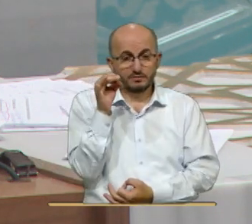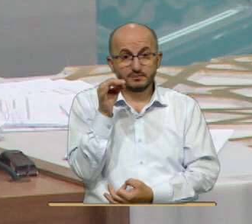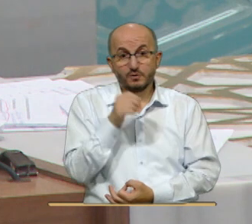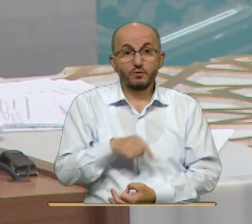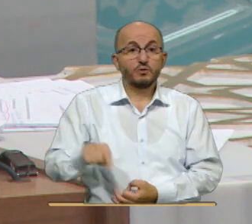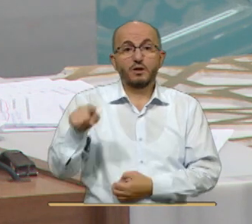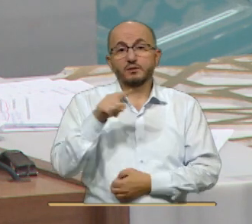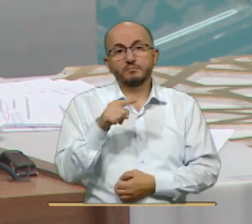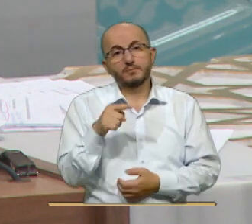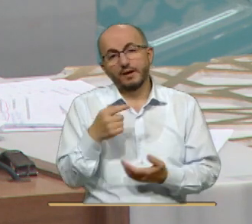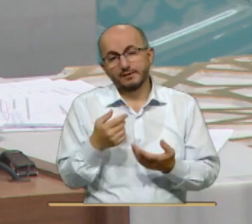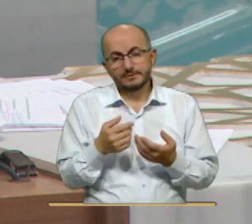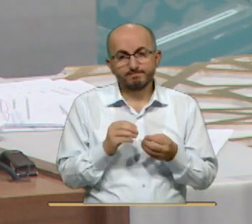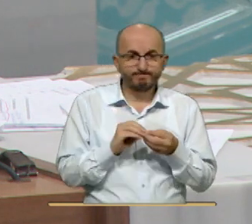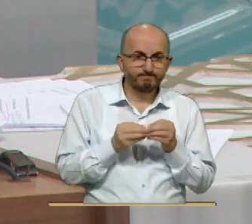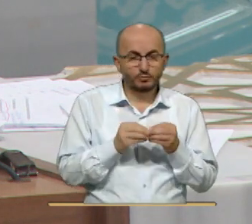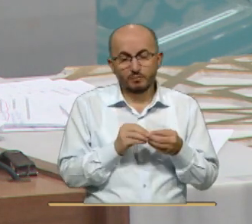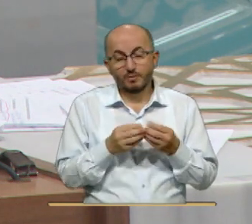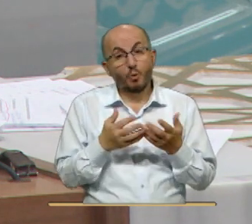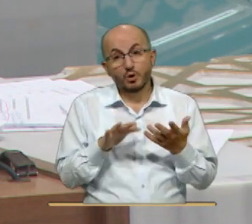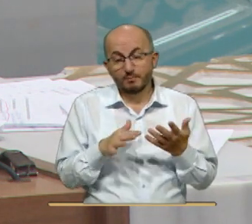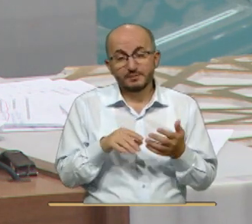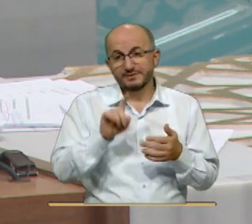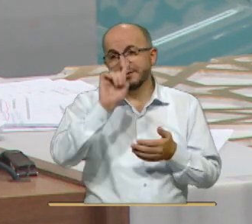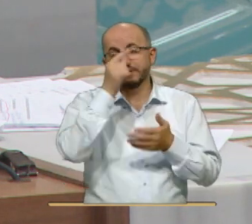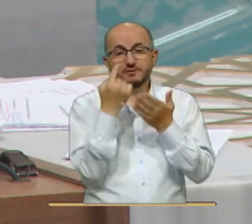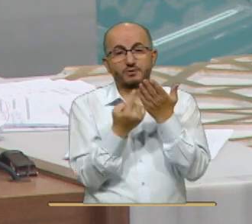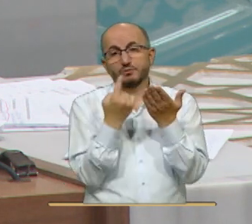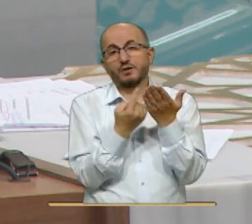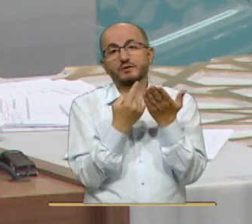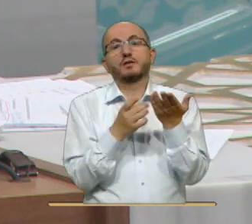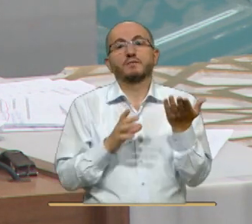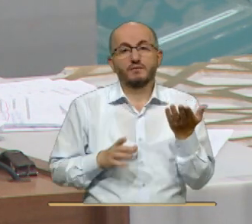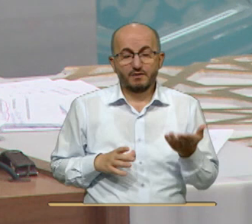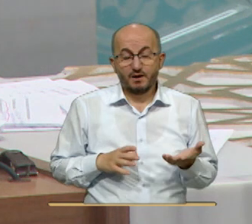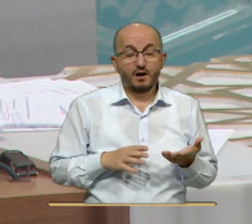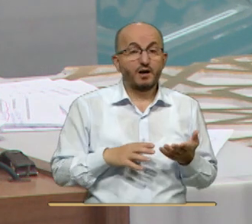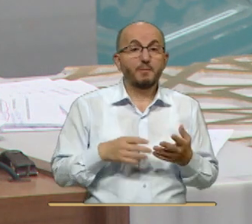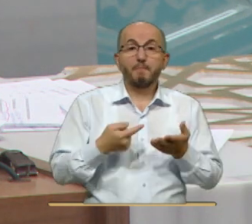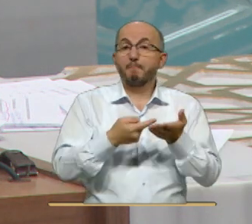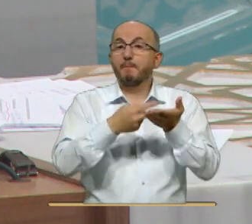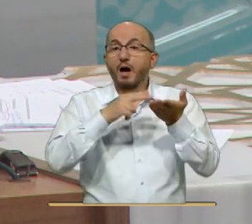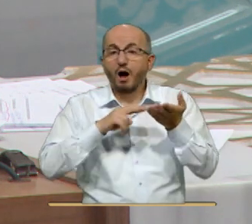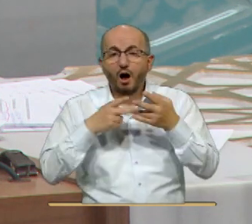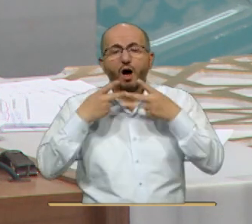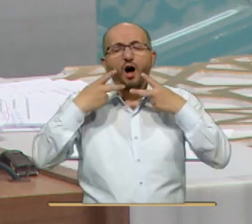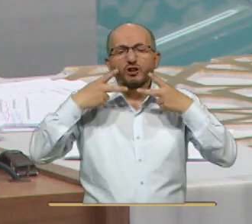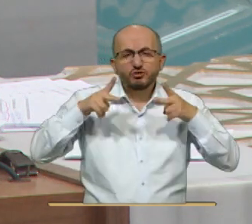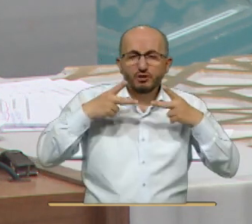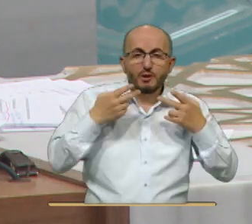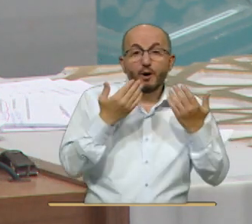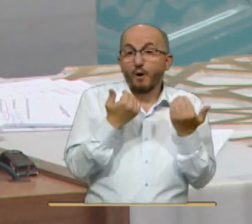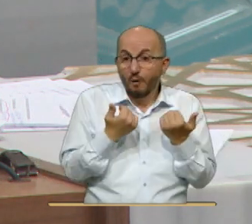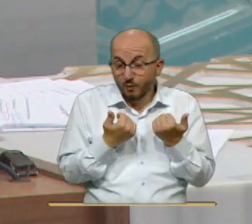onların bir mazereti olabilir, ellerinde sadece Kur'an'ın kendisi vardı. Ama mealler, tefsirler ve